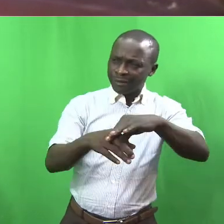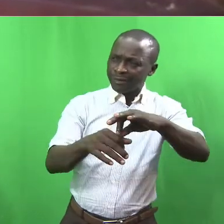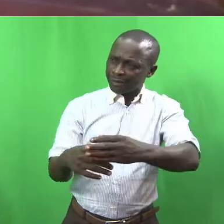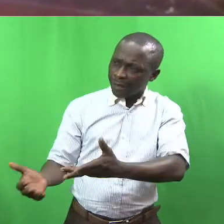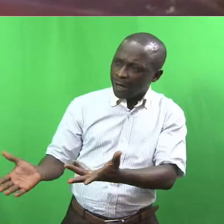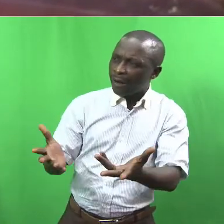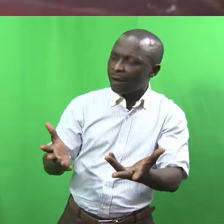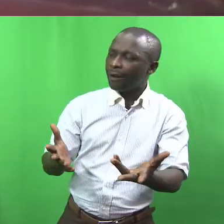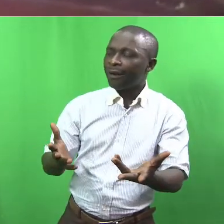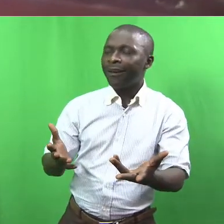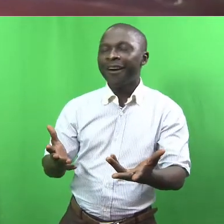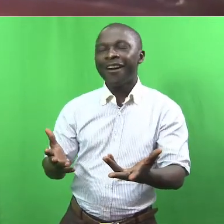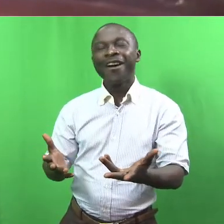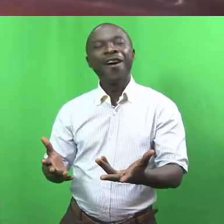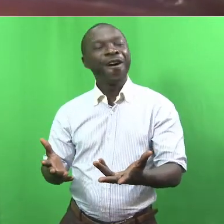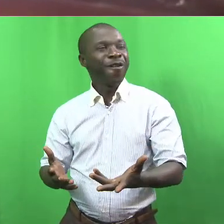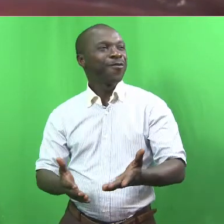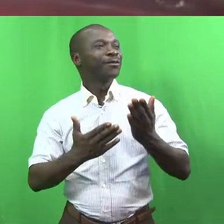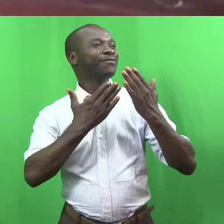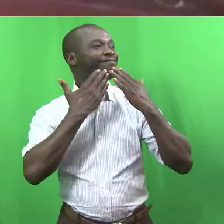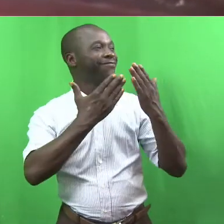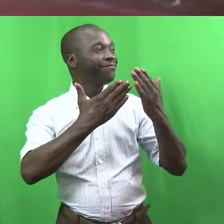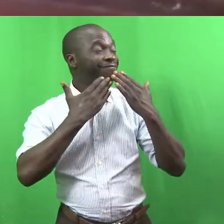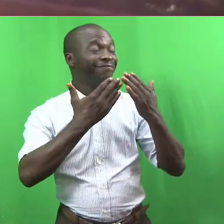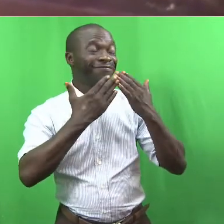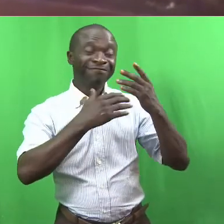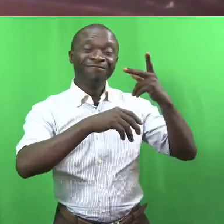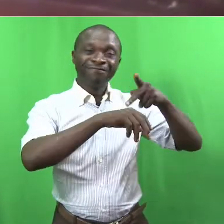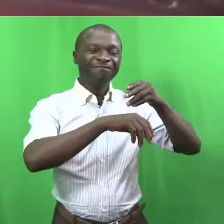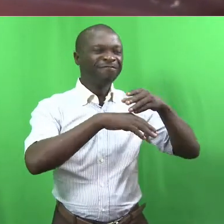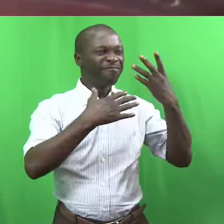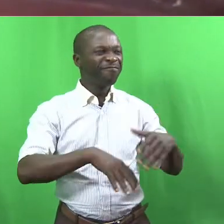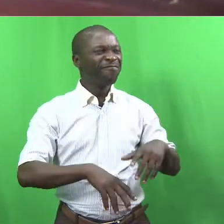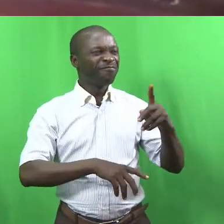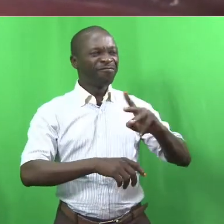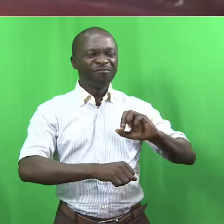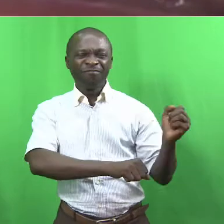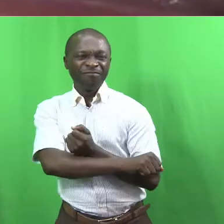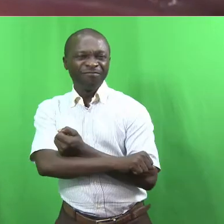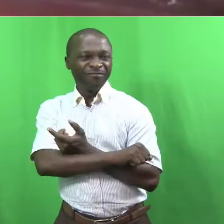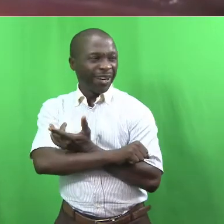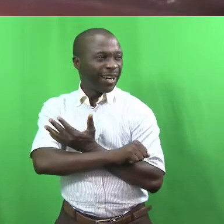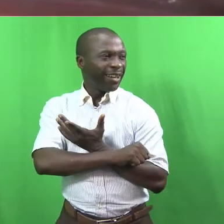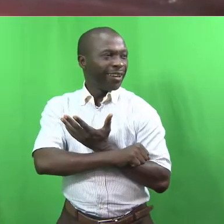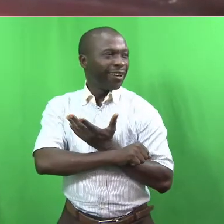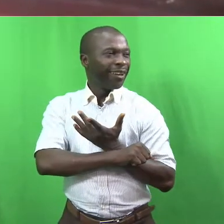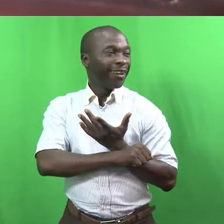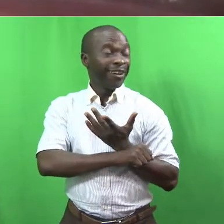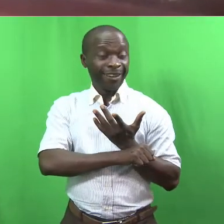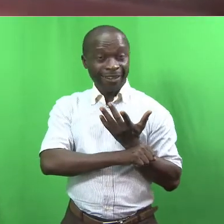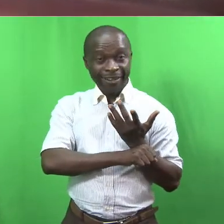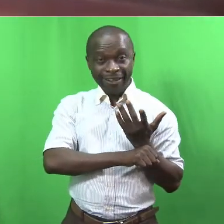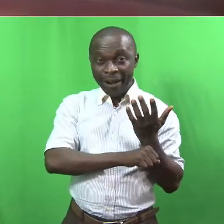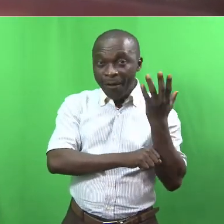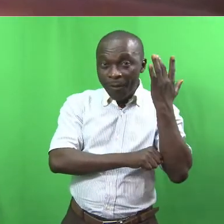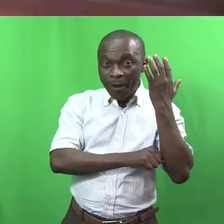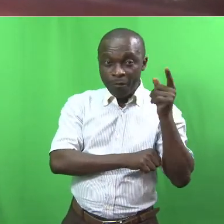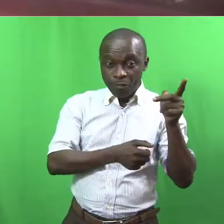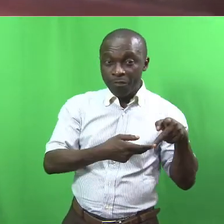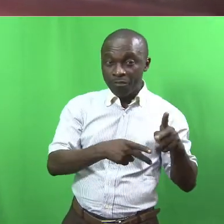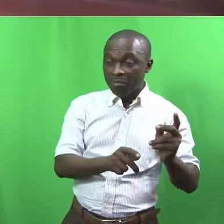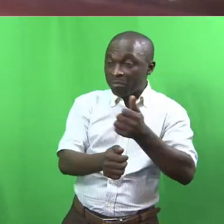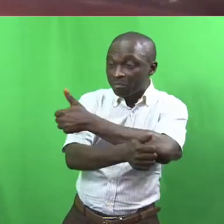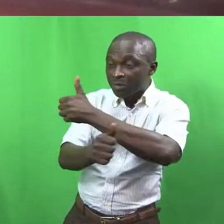leur permettant de participer au processus à la gestion locale